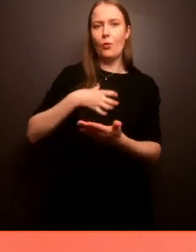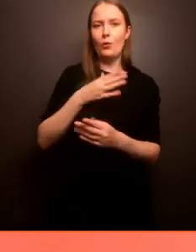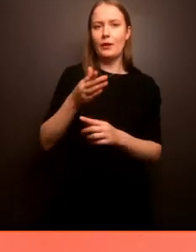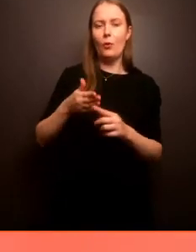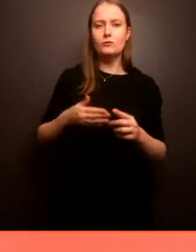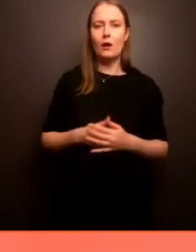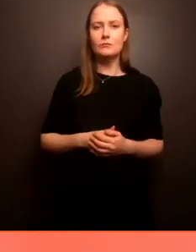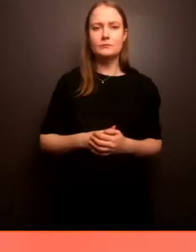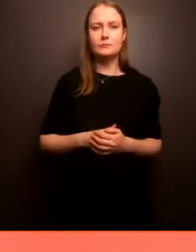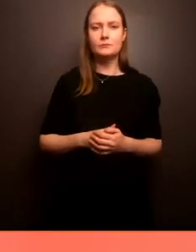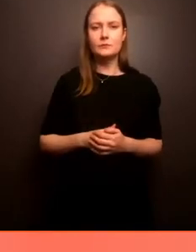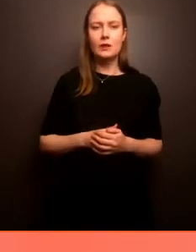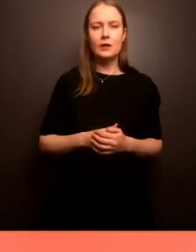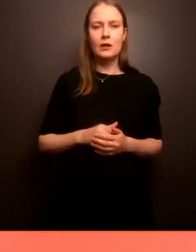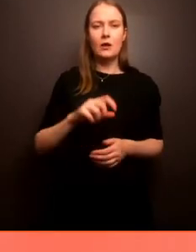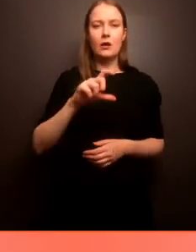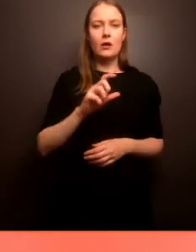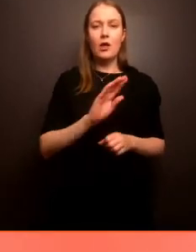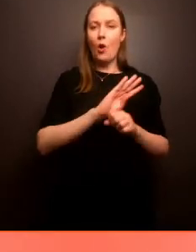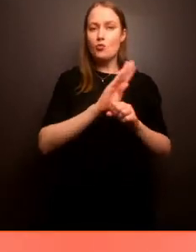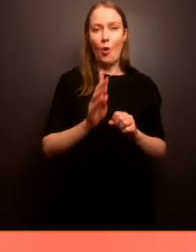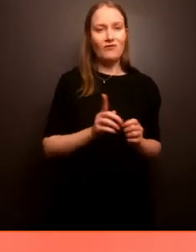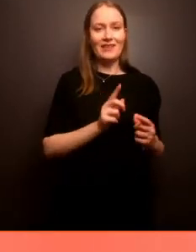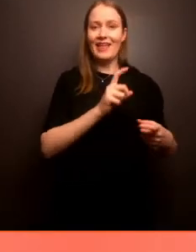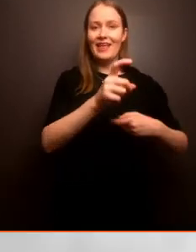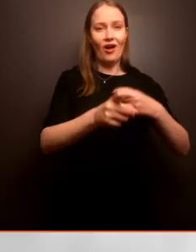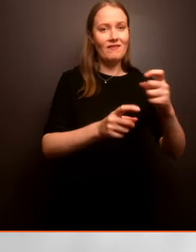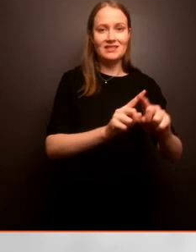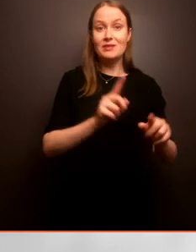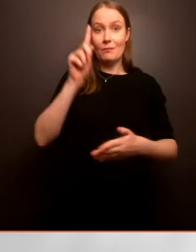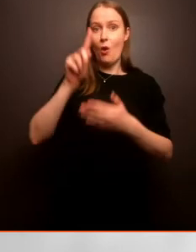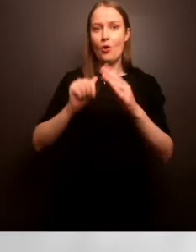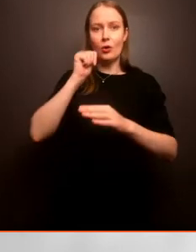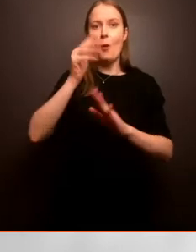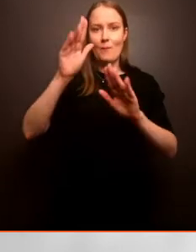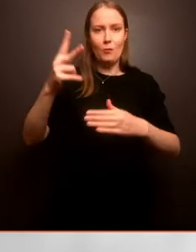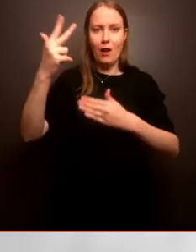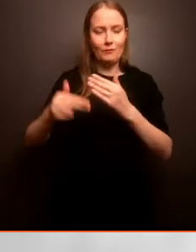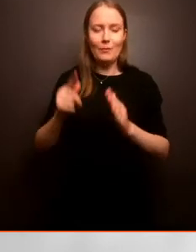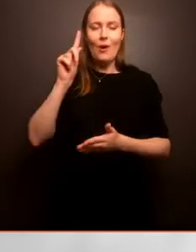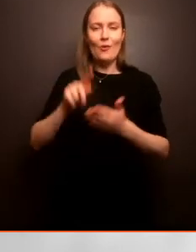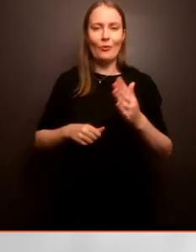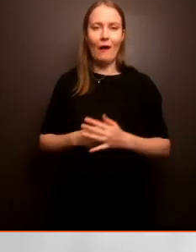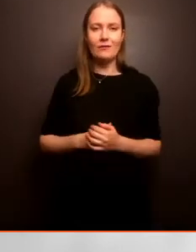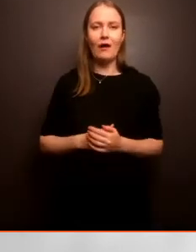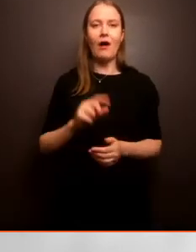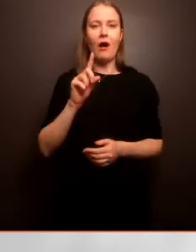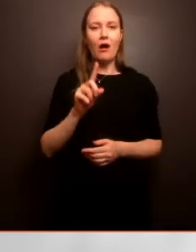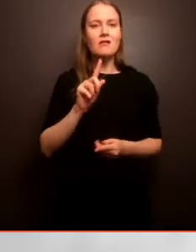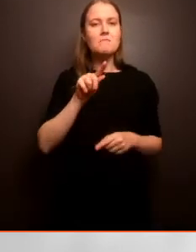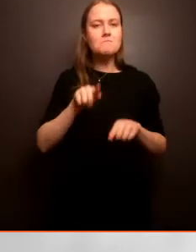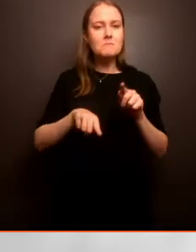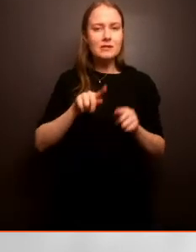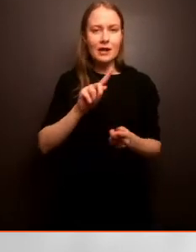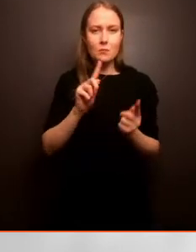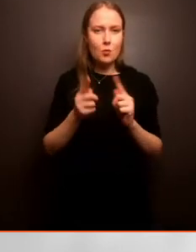Ja COVID ei kesta igavesti. Me loodame, et COVID lõpeb kohe homme. Küll aga on mõned muutused